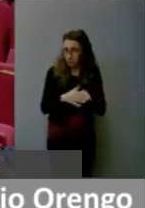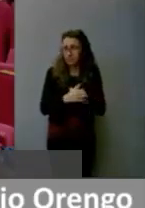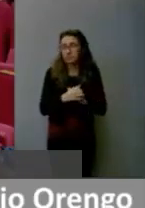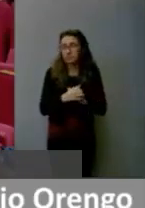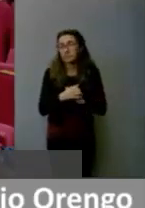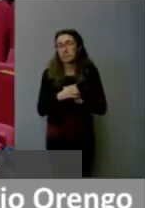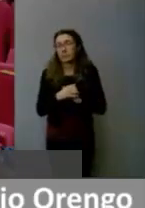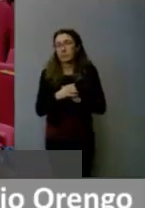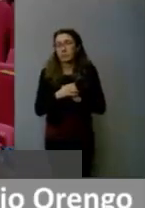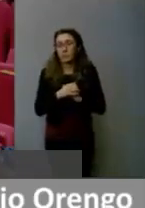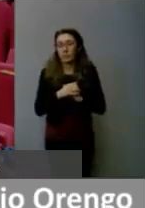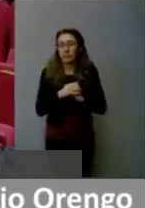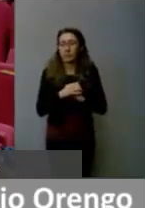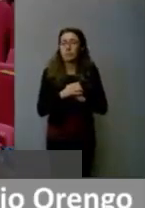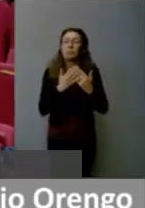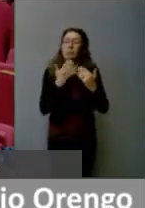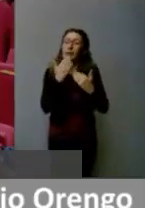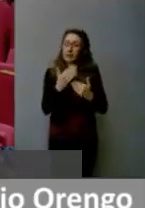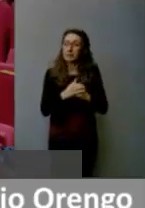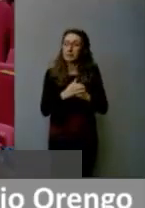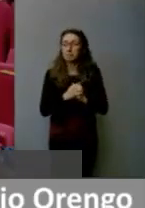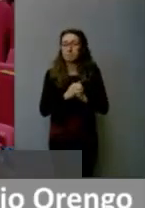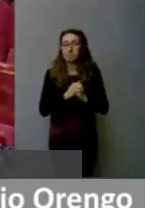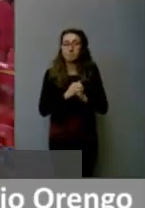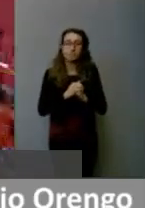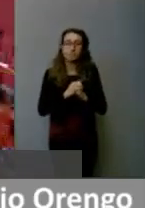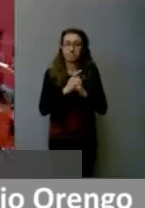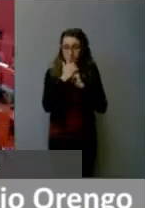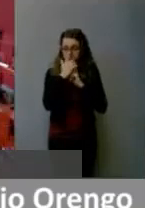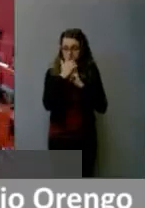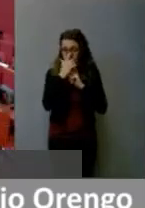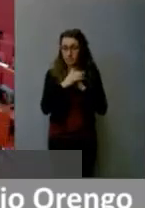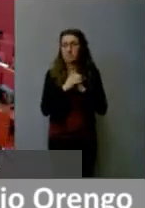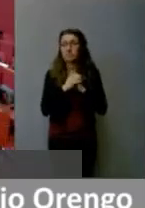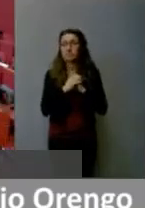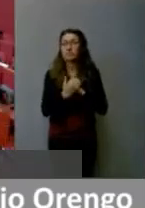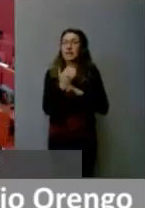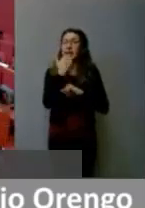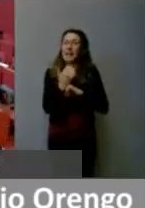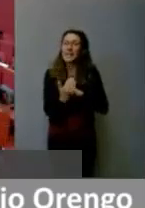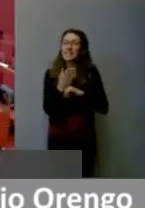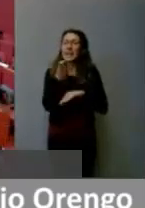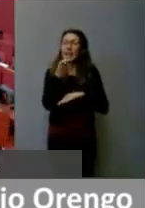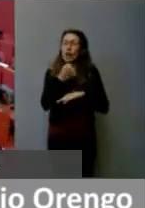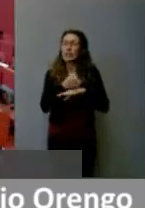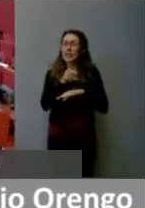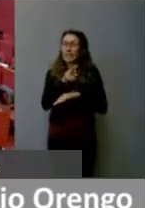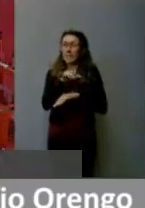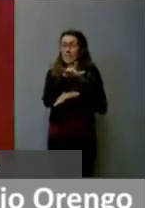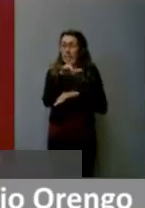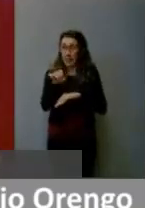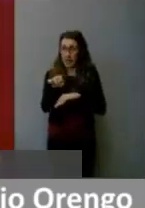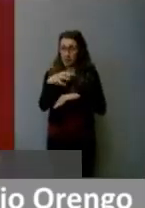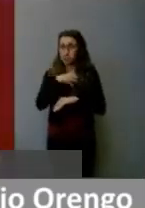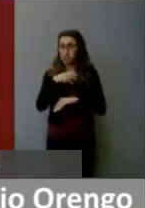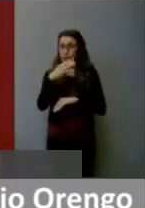avallato questo sedime stradale. Grazie. Grazie consigliere Villa, prego assessore Campora per la risposta.